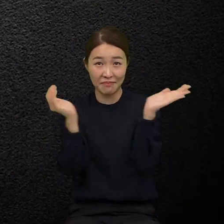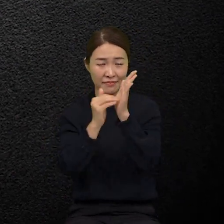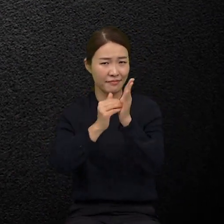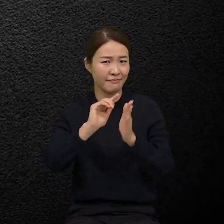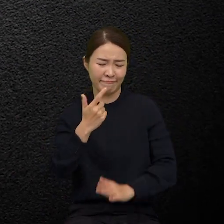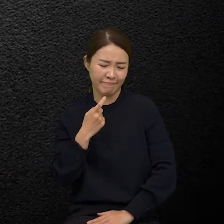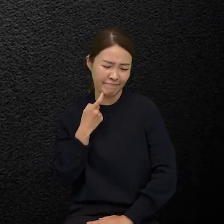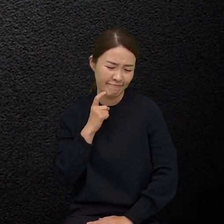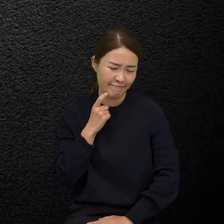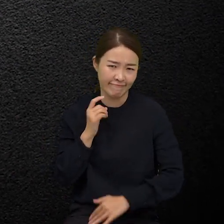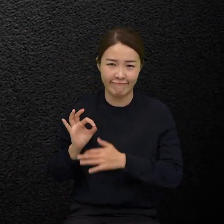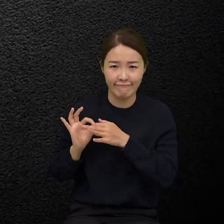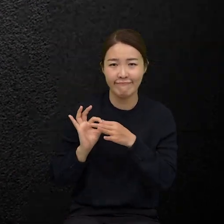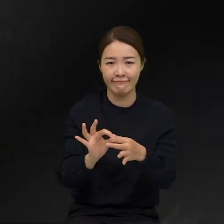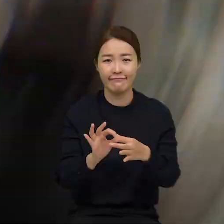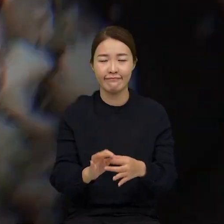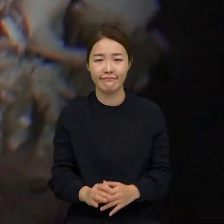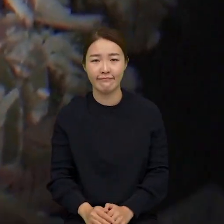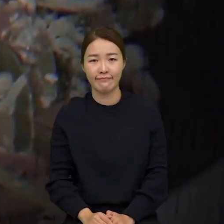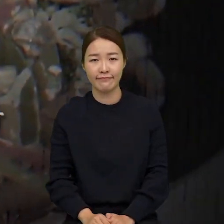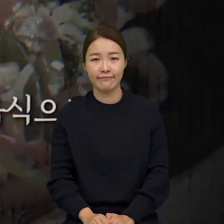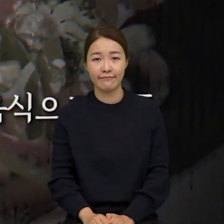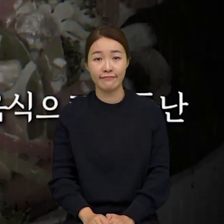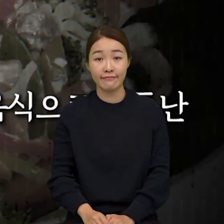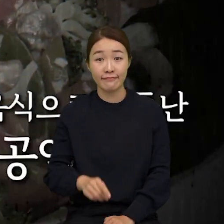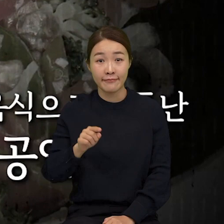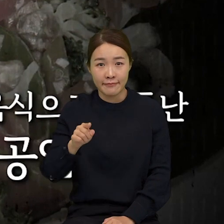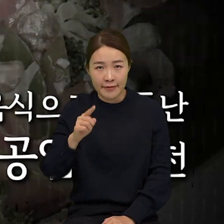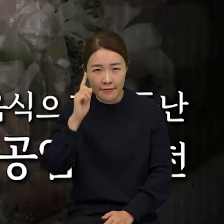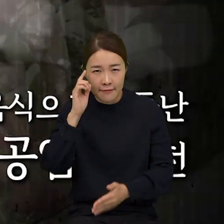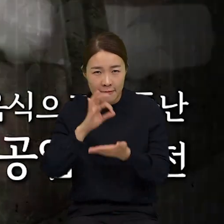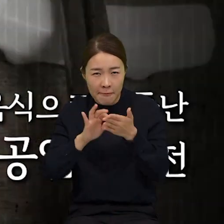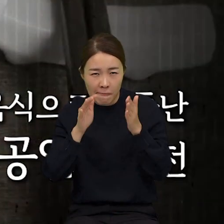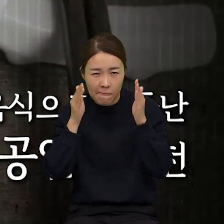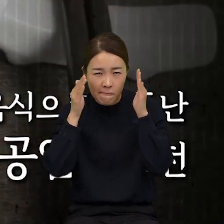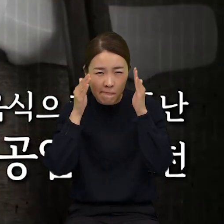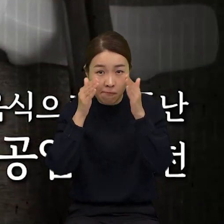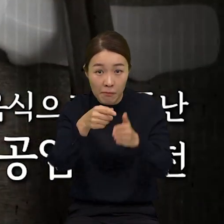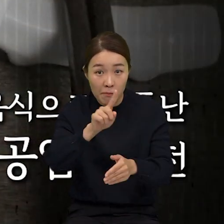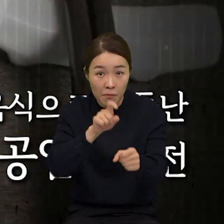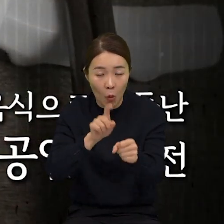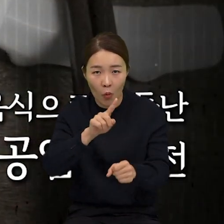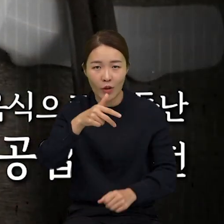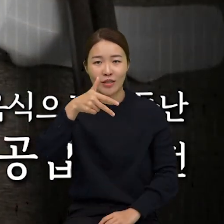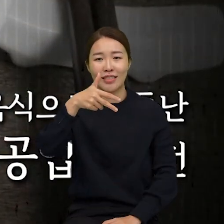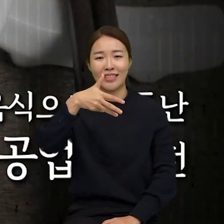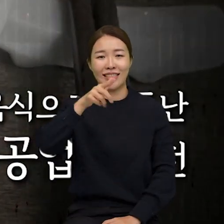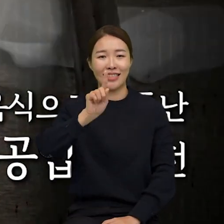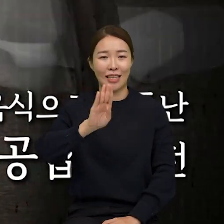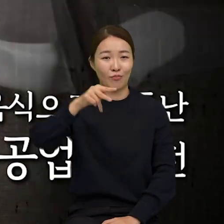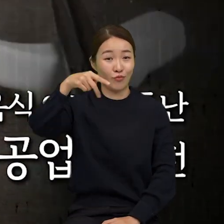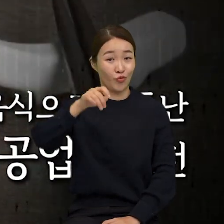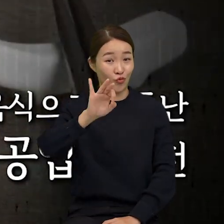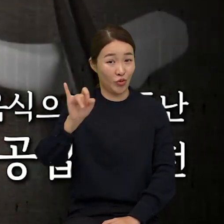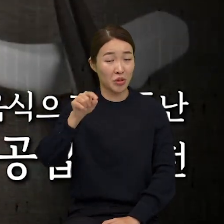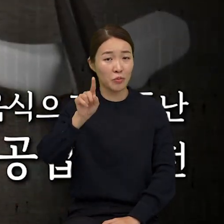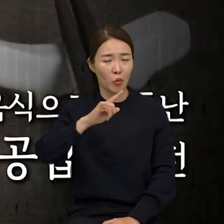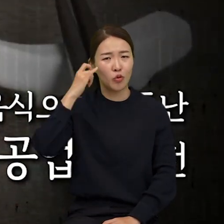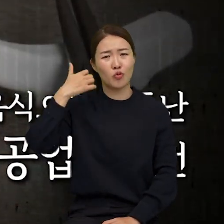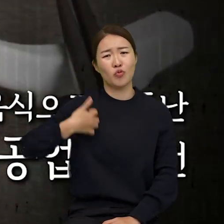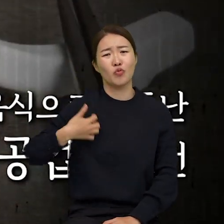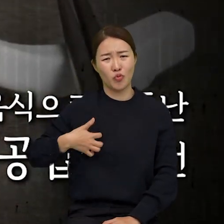멈추지 않았다. 그가 주목한 것은 찹수이. 찹수이는 중국인 이민자들에